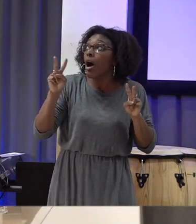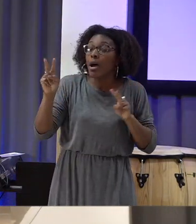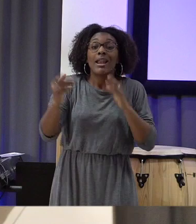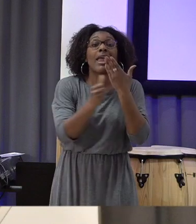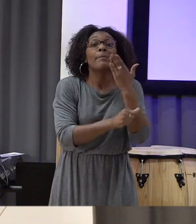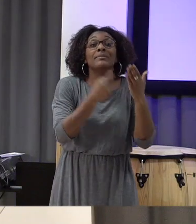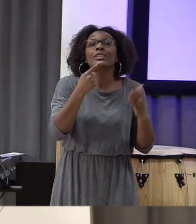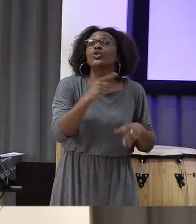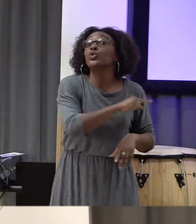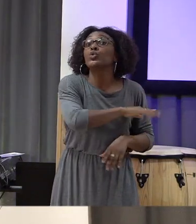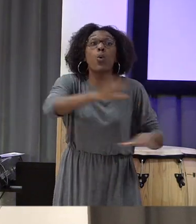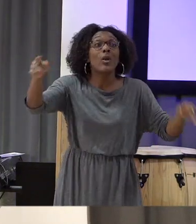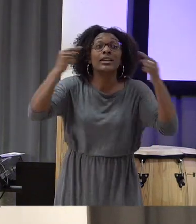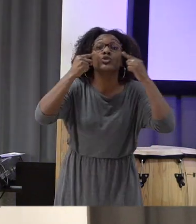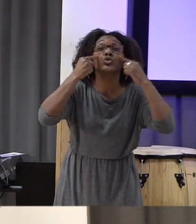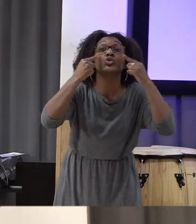le verra.